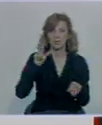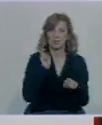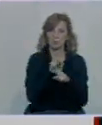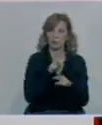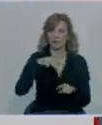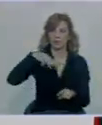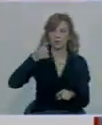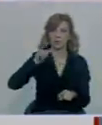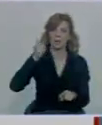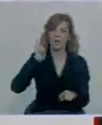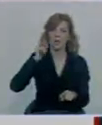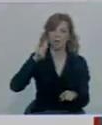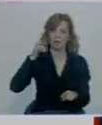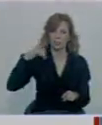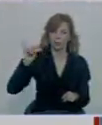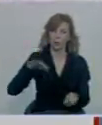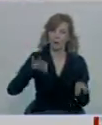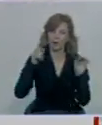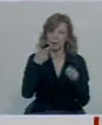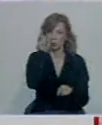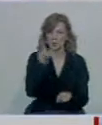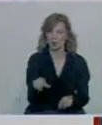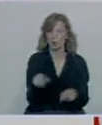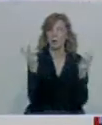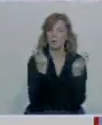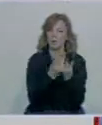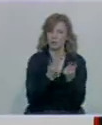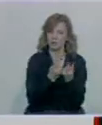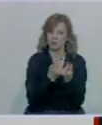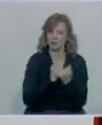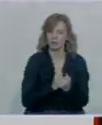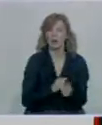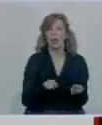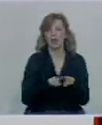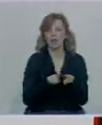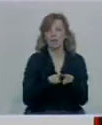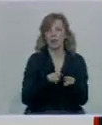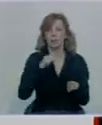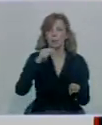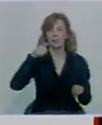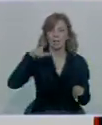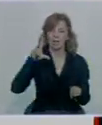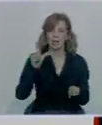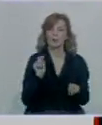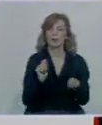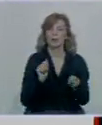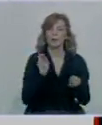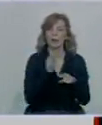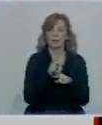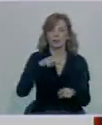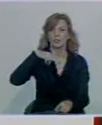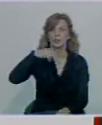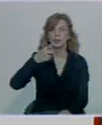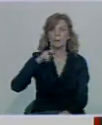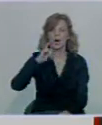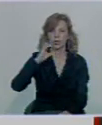ales exact omul care ne trebuia. Și candidatul liberarilor la fotoliul de primar al Craiovei, Mario Ovidiu Oprea, a adus astăzi la biroul electoral listele cu cele 7.000